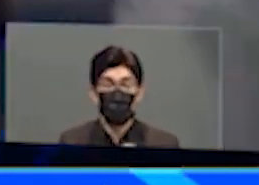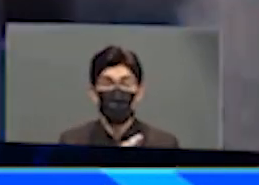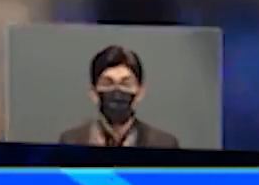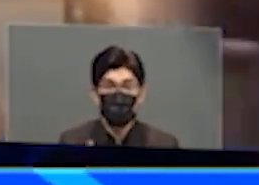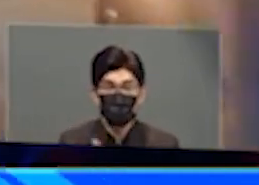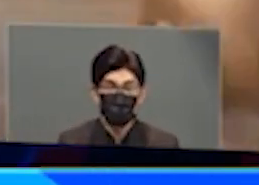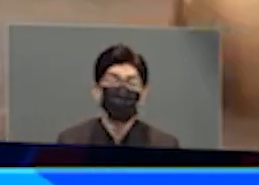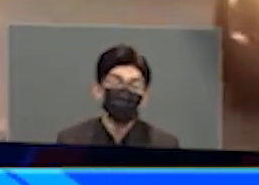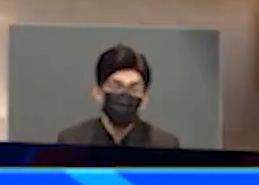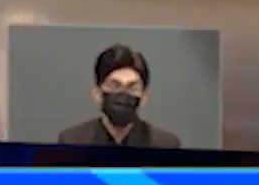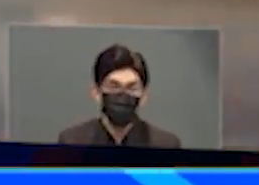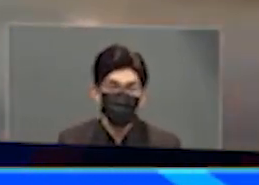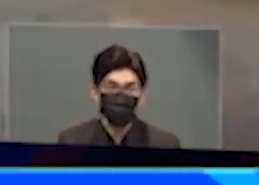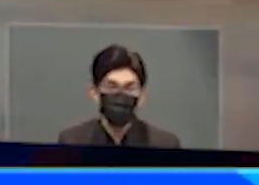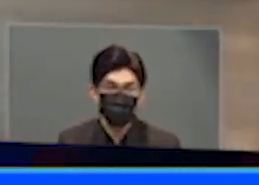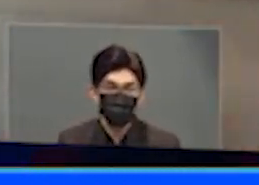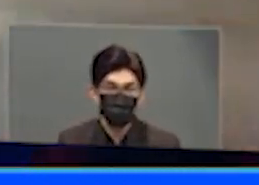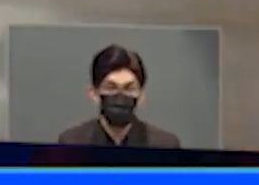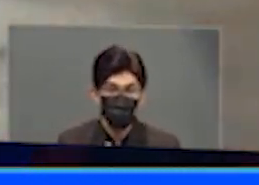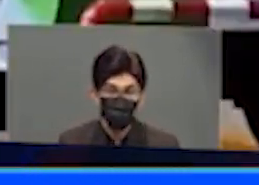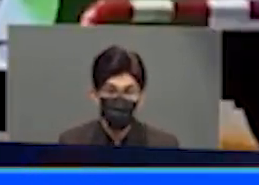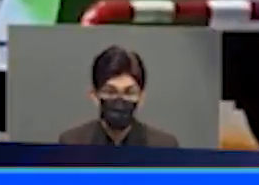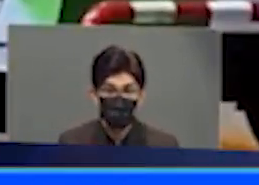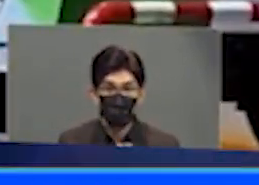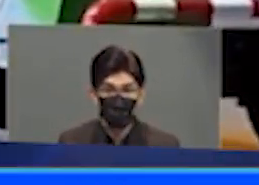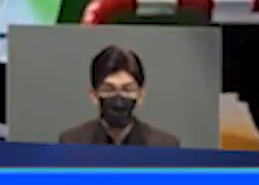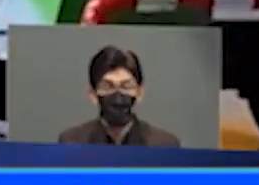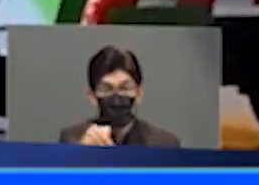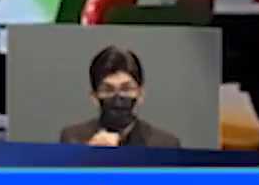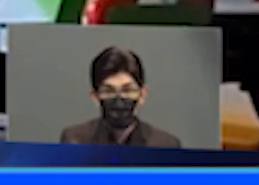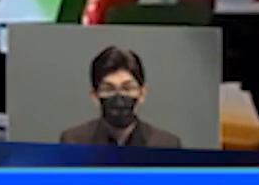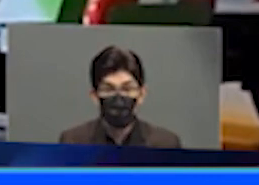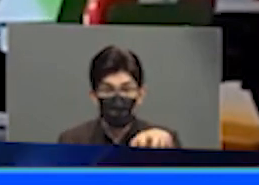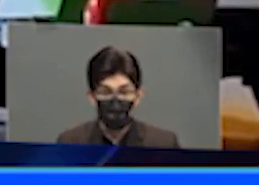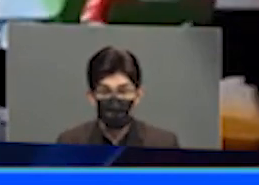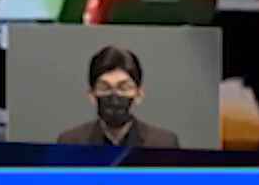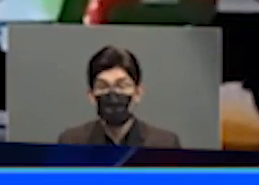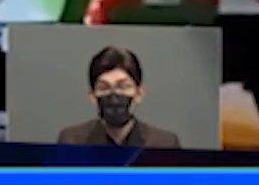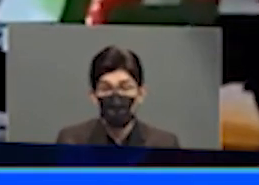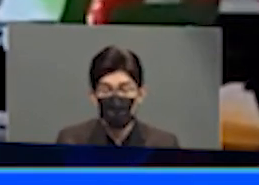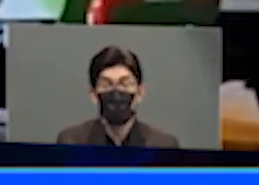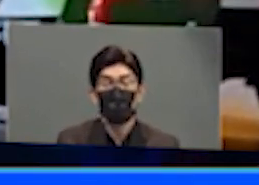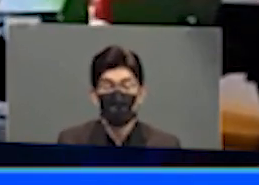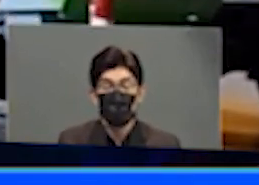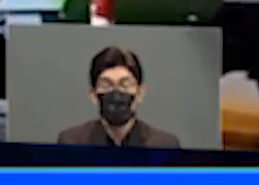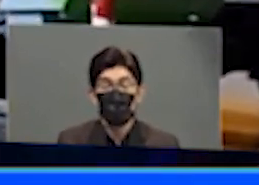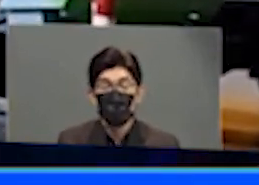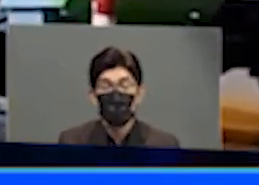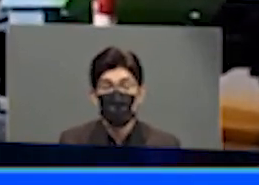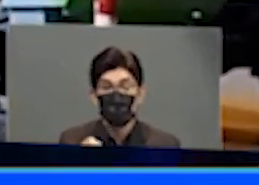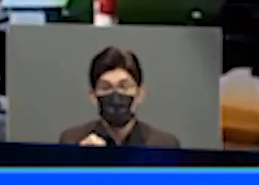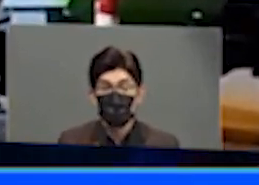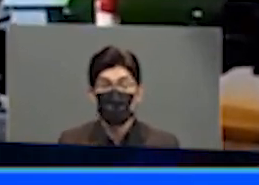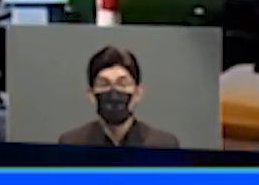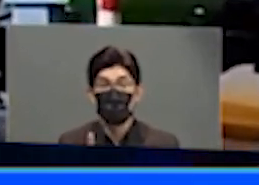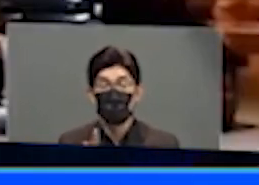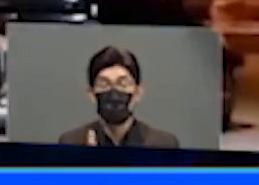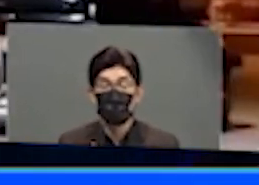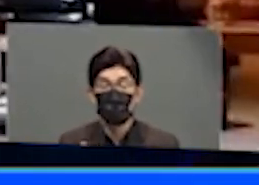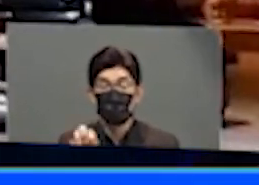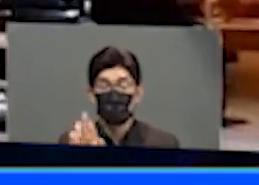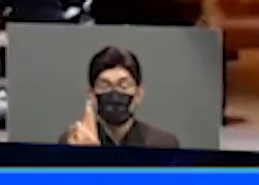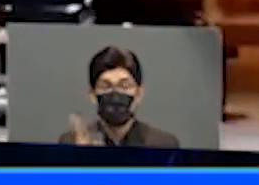ถ้าเป็นอย่างนี้มันก็จะทำให้และดีเซลอยู่ที่ 35บาทต่อลิตร